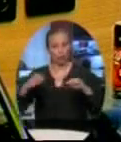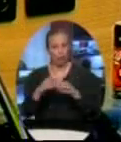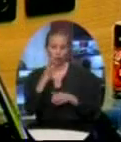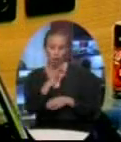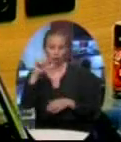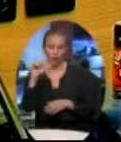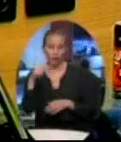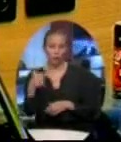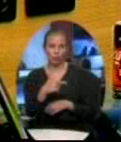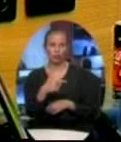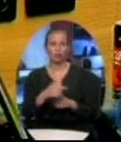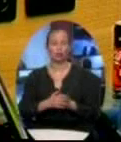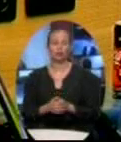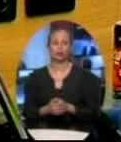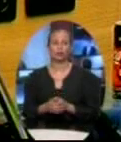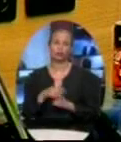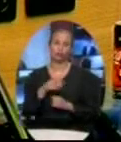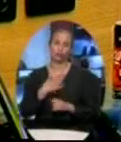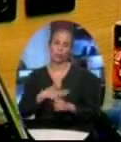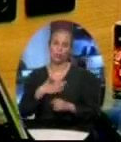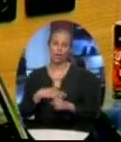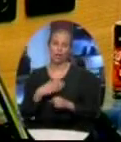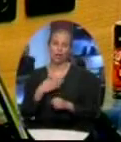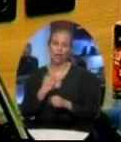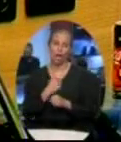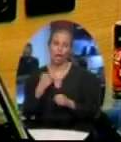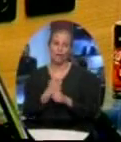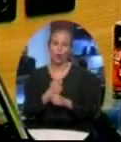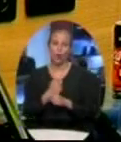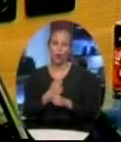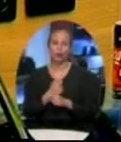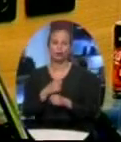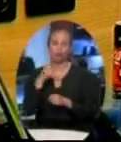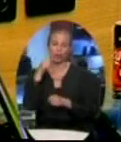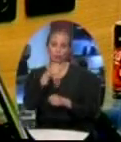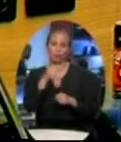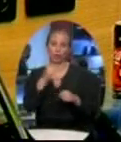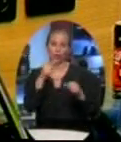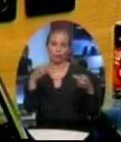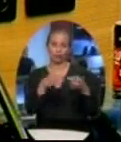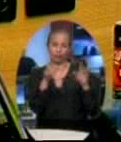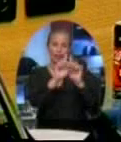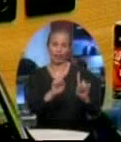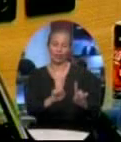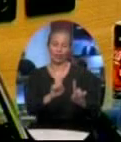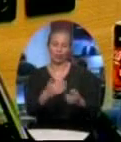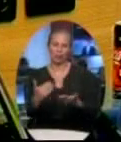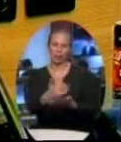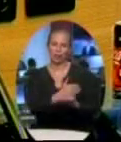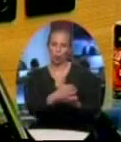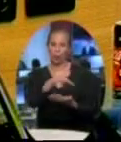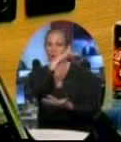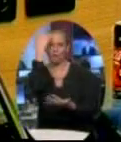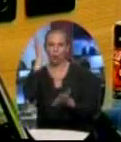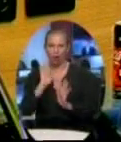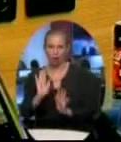מדובר לגבי כך שהוא רצה לעבוד אצל טייקונים ורצה להרוויח שם כנראה משכורות מאוד מאוד מאוד גבוהות,